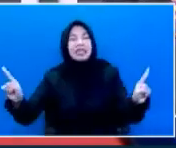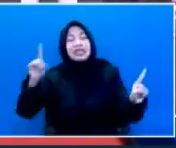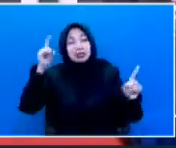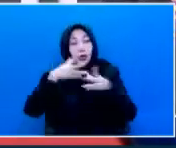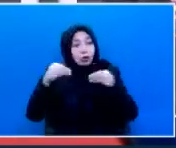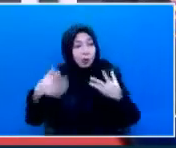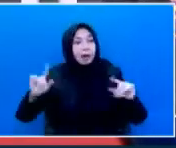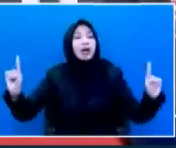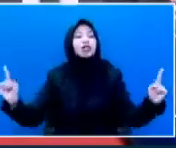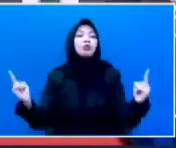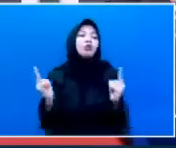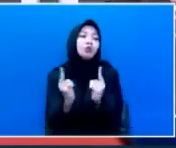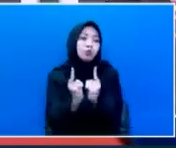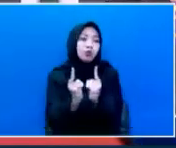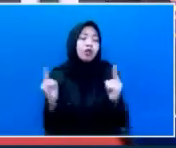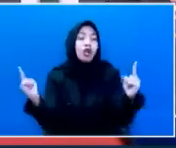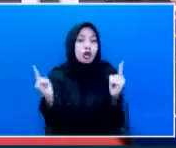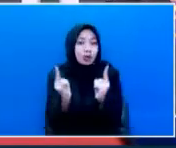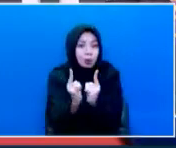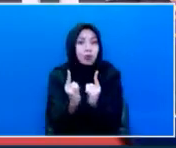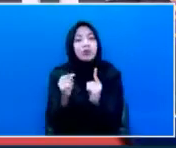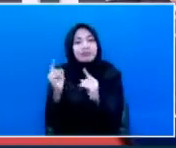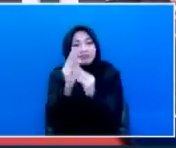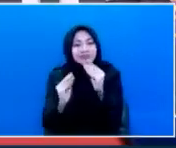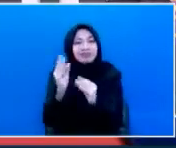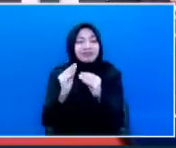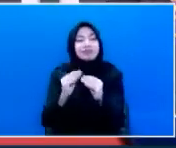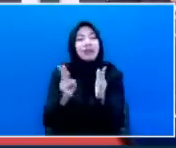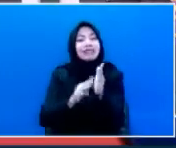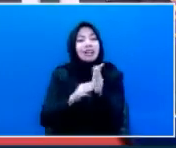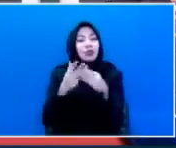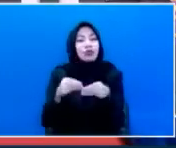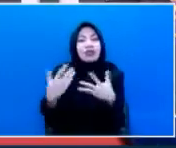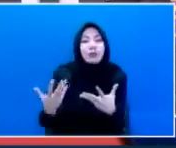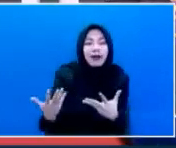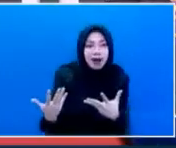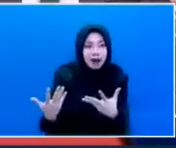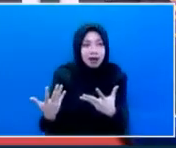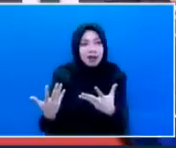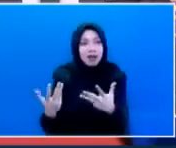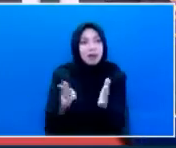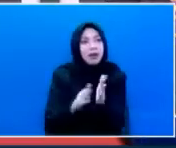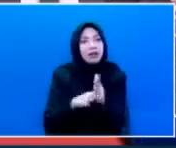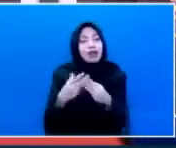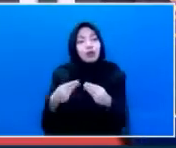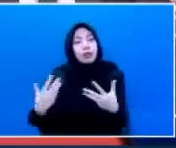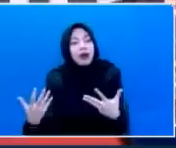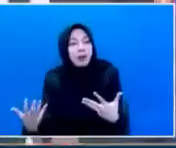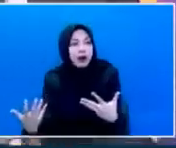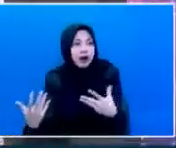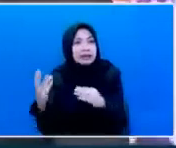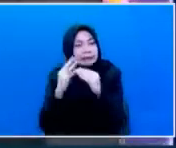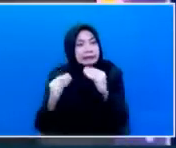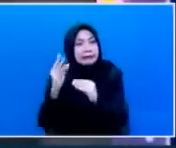mencari eh titik temu yang bersifat winwin yang sama-sama enak zeroim dan itu akan